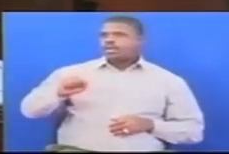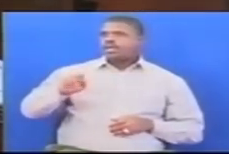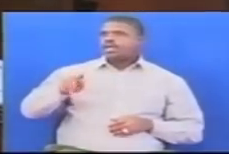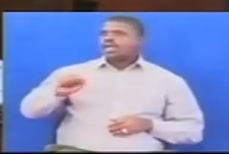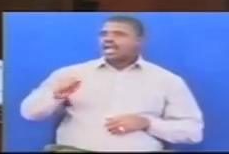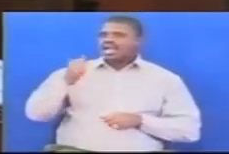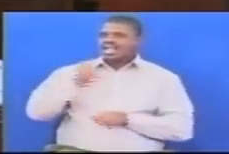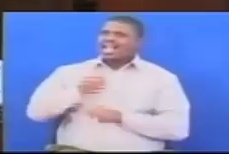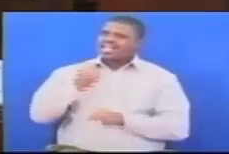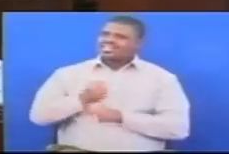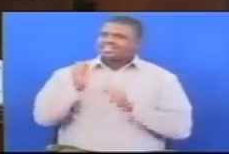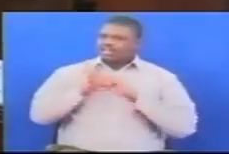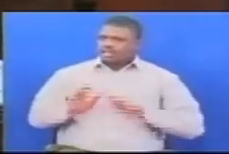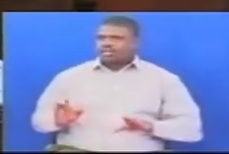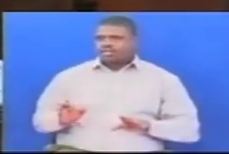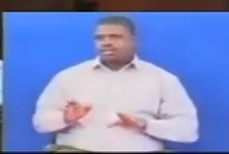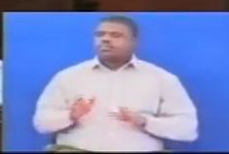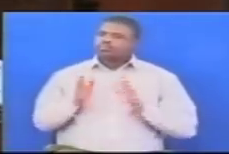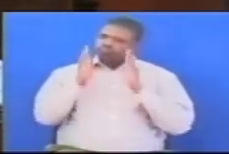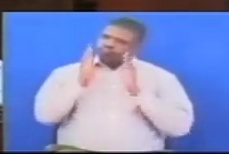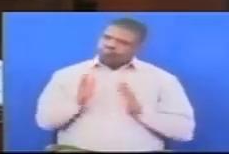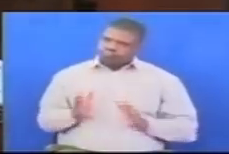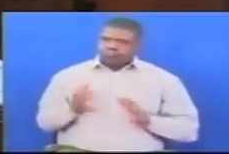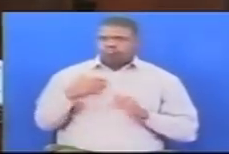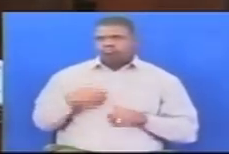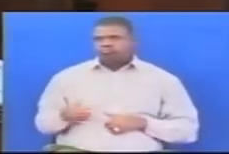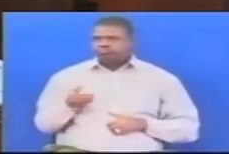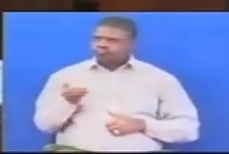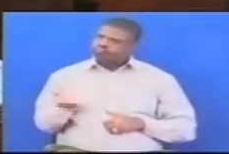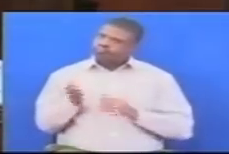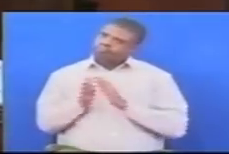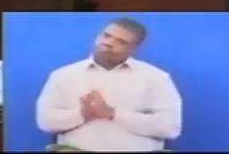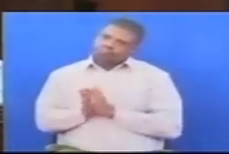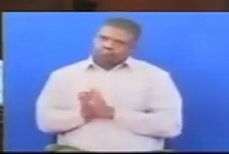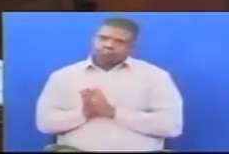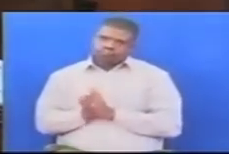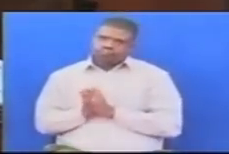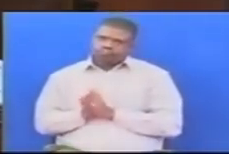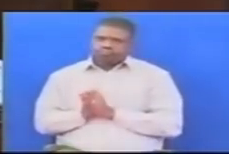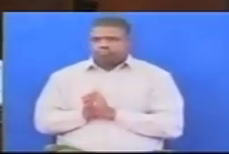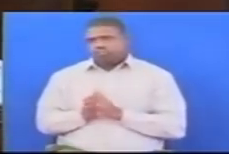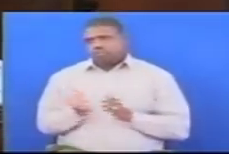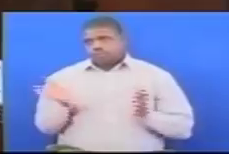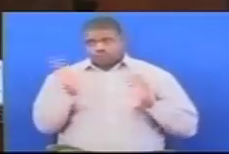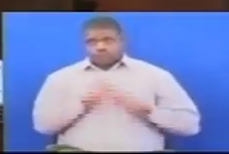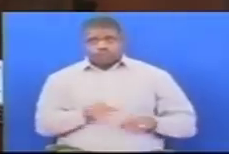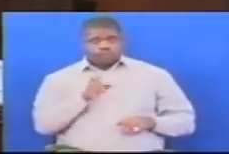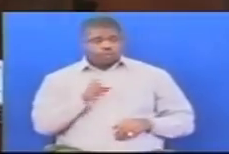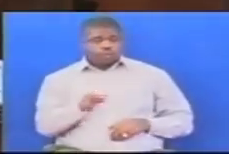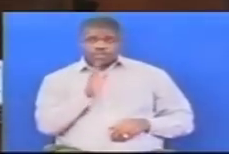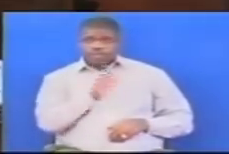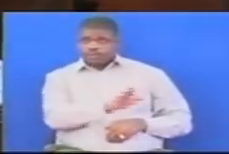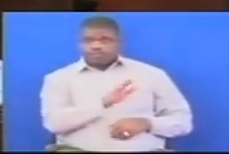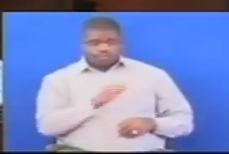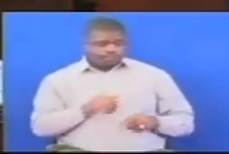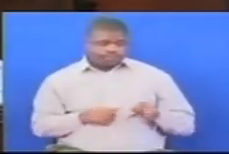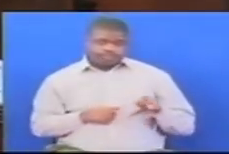imeshafanyika. Nikuombe sana Mheshimiwa Waziri, utakapokuja kuhitimisha hoja yako,